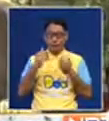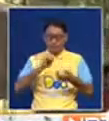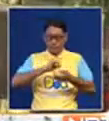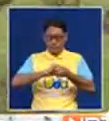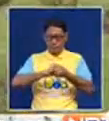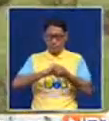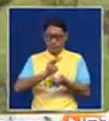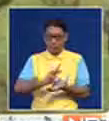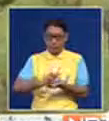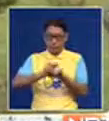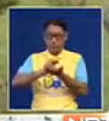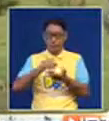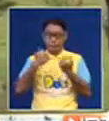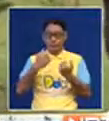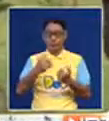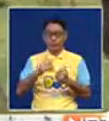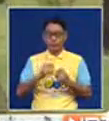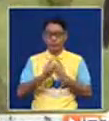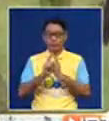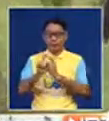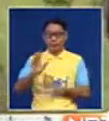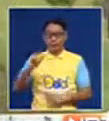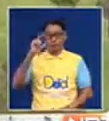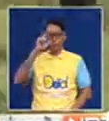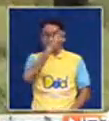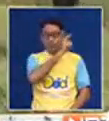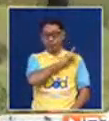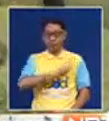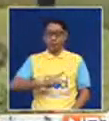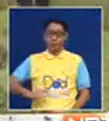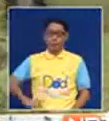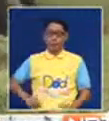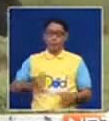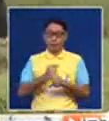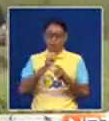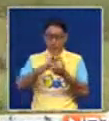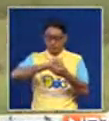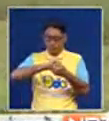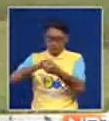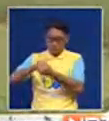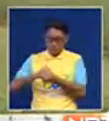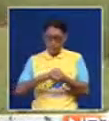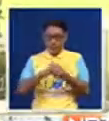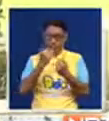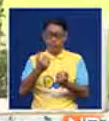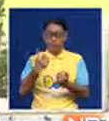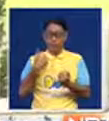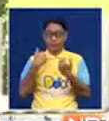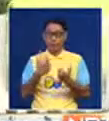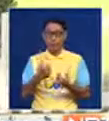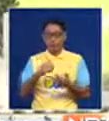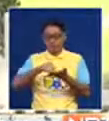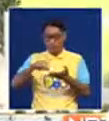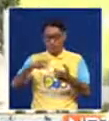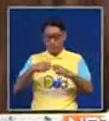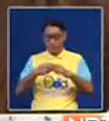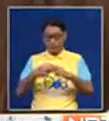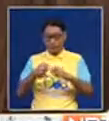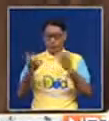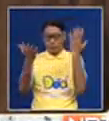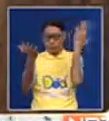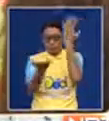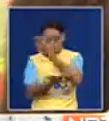หลังพระโครงการพระราชดำริพระบาทสมเด็จพระเจ้าอยู่หัวในการบูรณาการพื้นที่นะครับแก่นมะกรูดในการแก้ไขปัญหาการบุกรุก